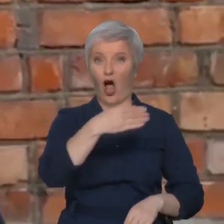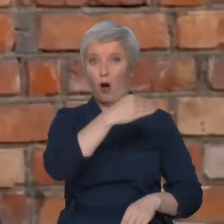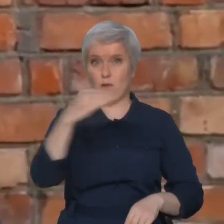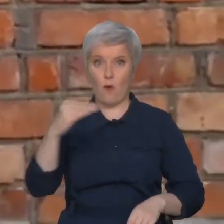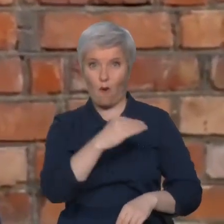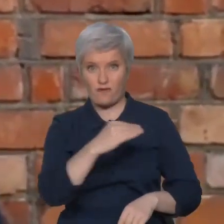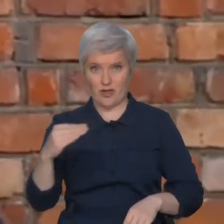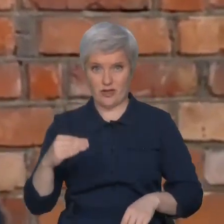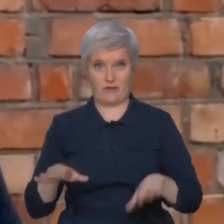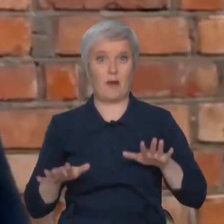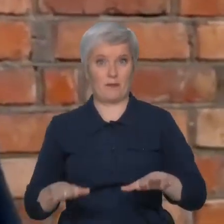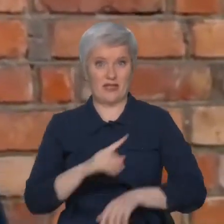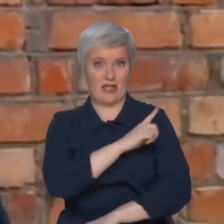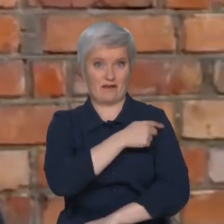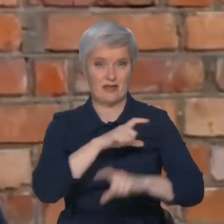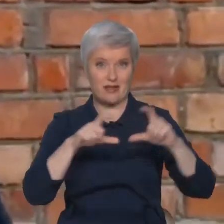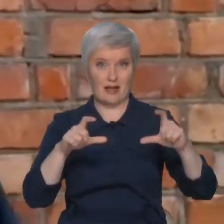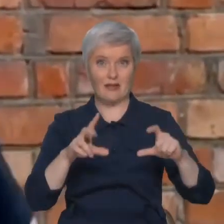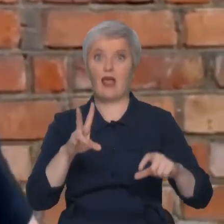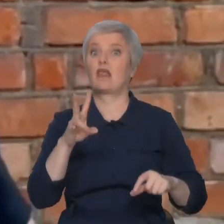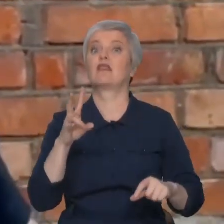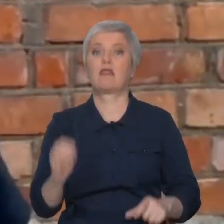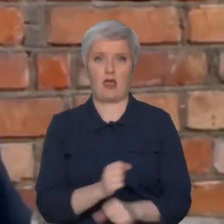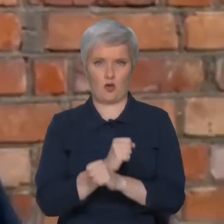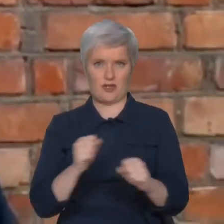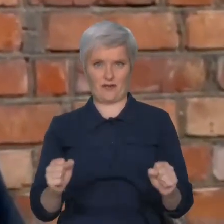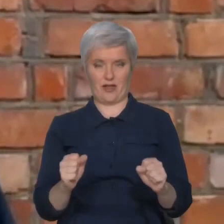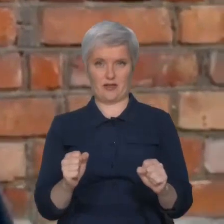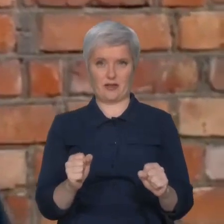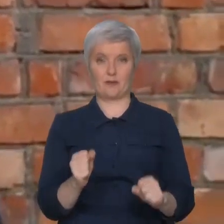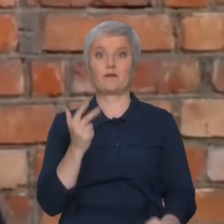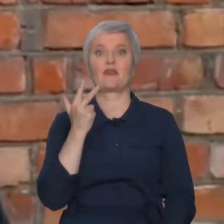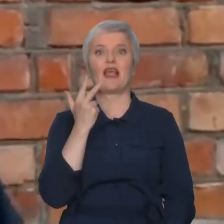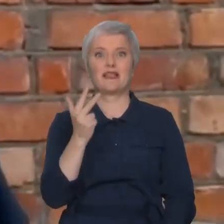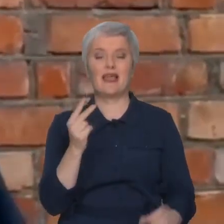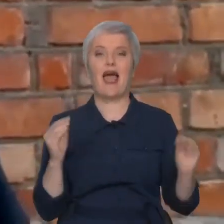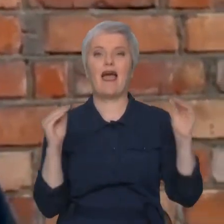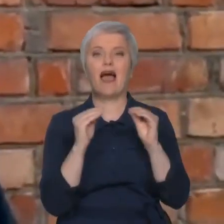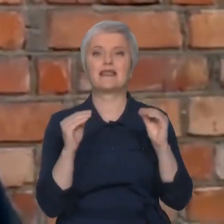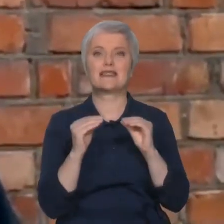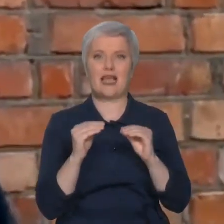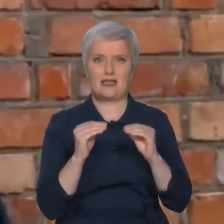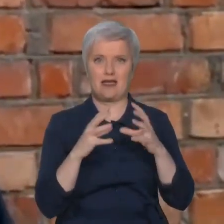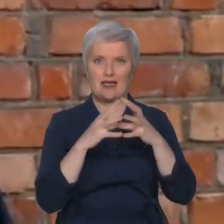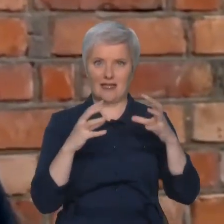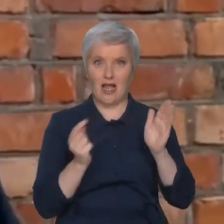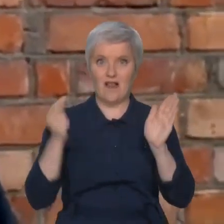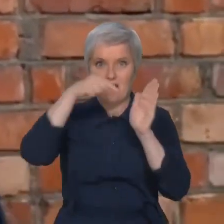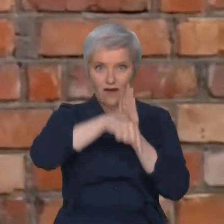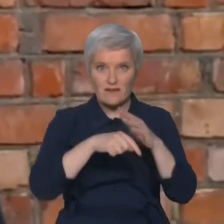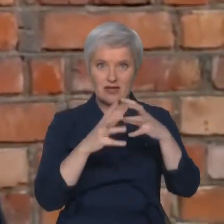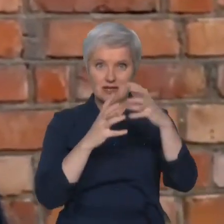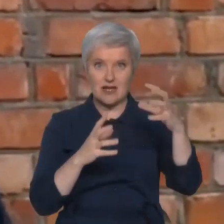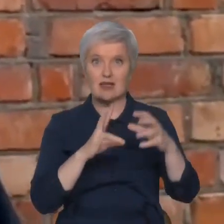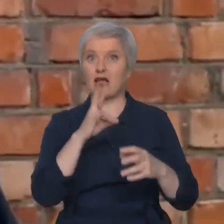у місцевій лікарні та не розірвалася. Три касетні снаряди, які були всередині, вони